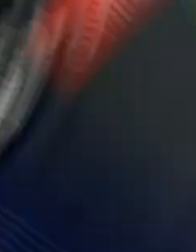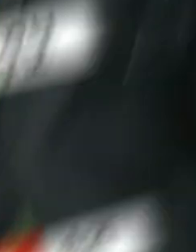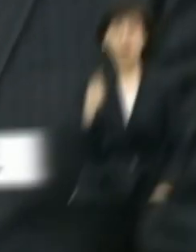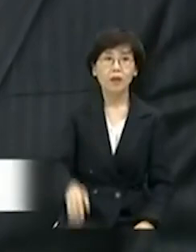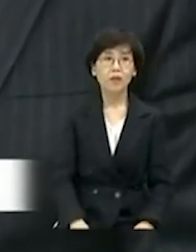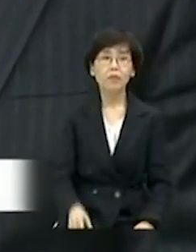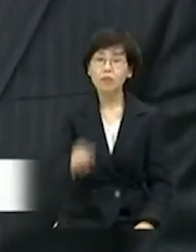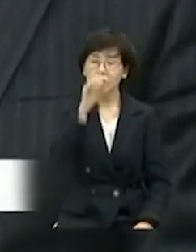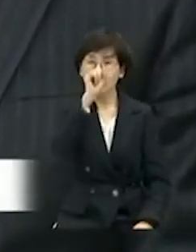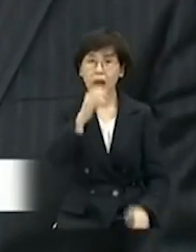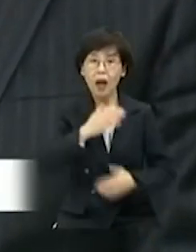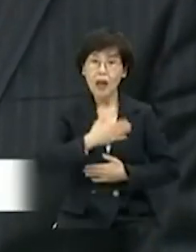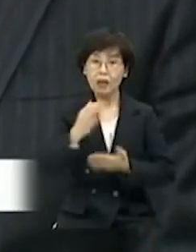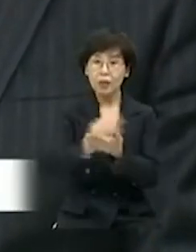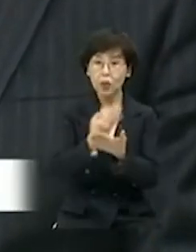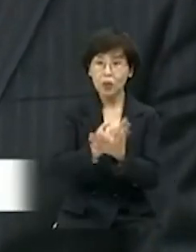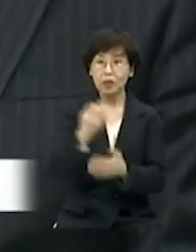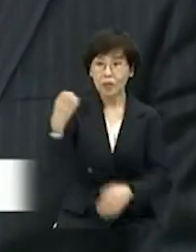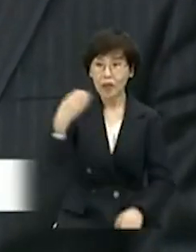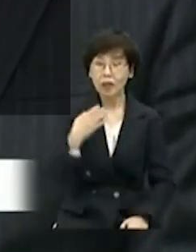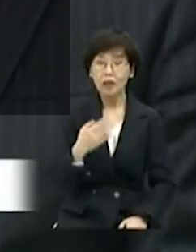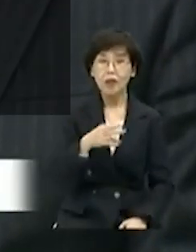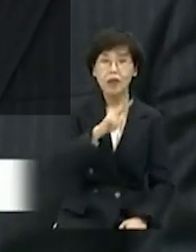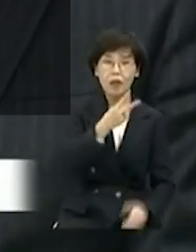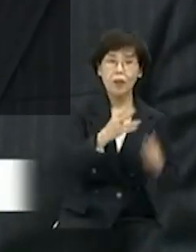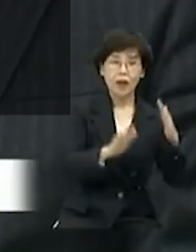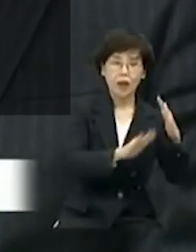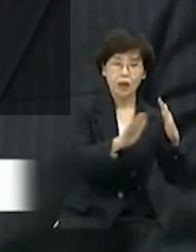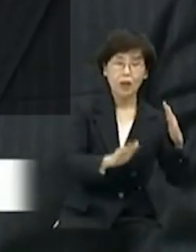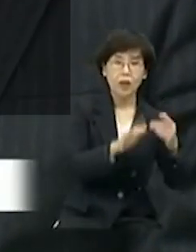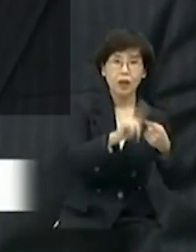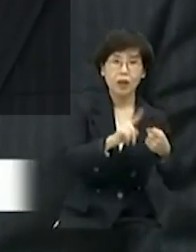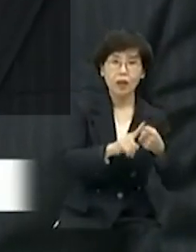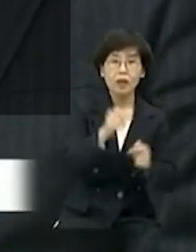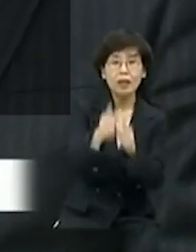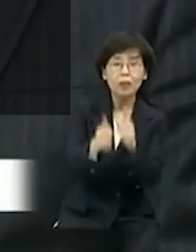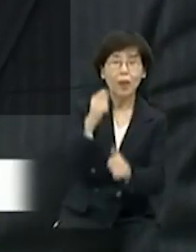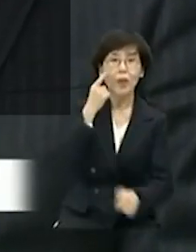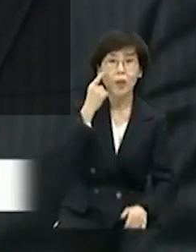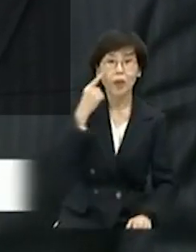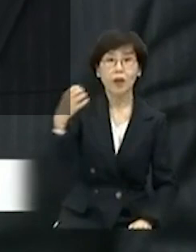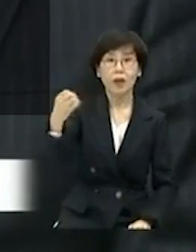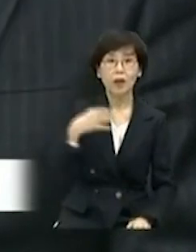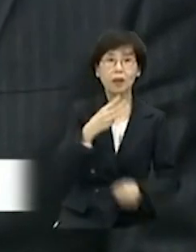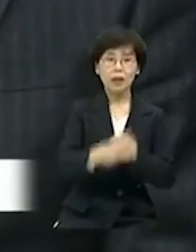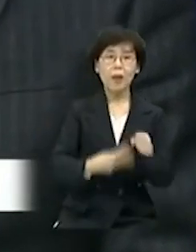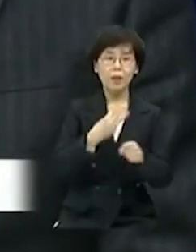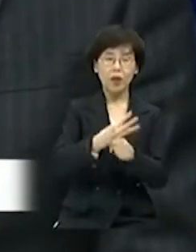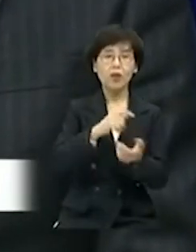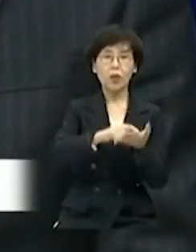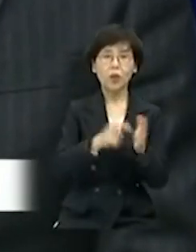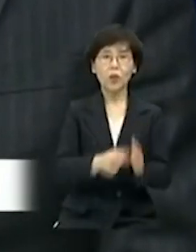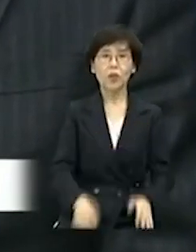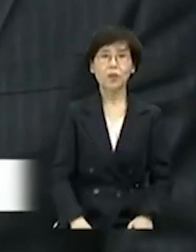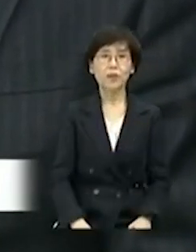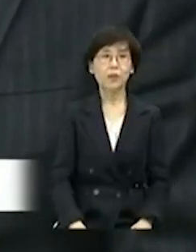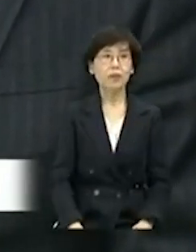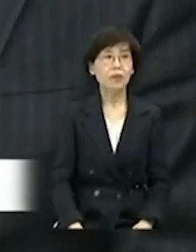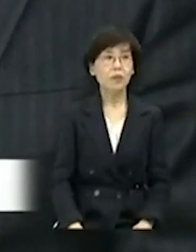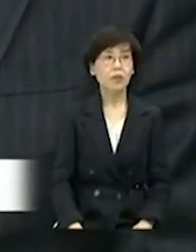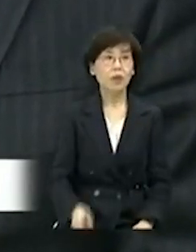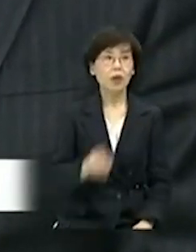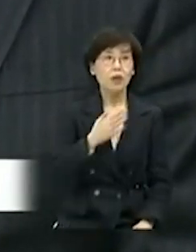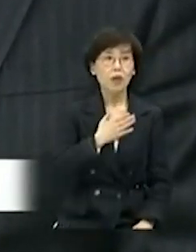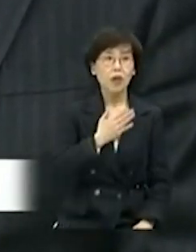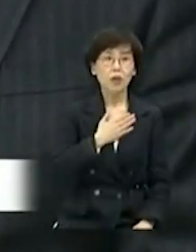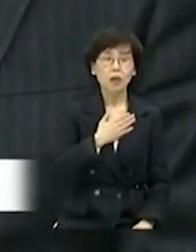같습니까? 안심소득 하신다 그랬습니다. 200가구에 대해서 일단 시범적으로 하시겠다고 하셨습니다. 3년 정도는 해야 됩니다. 자, 저는